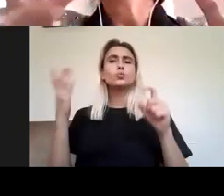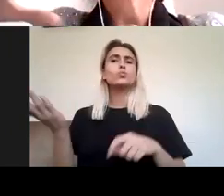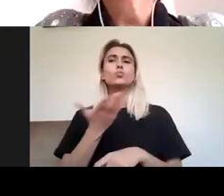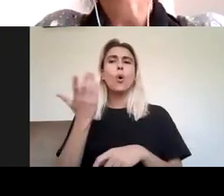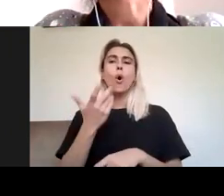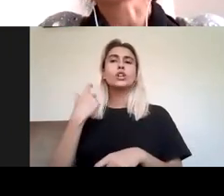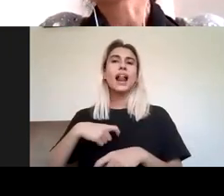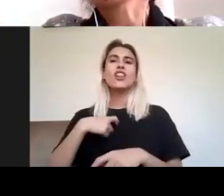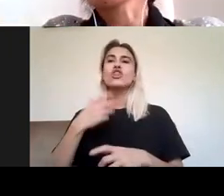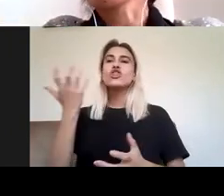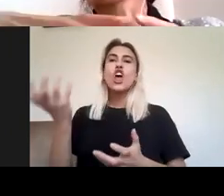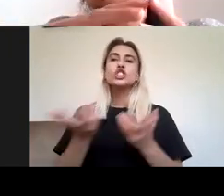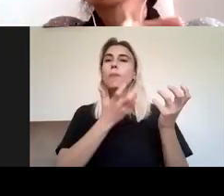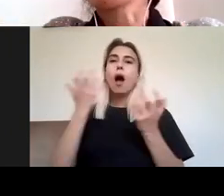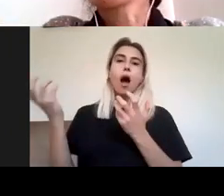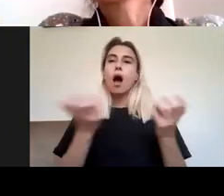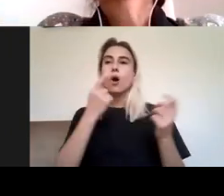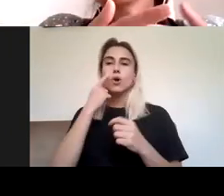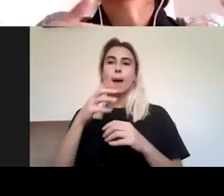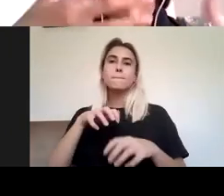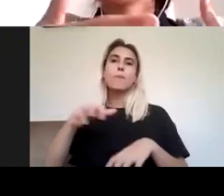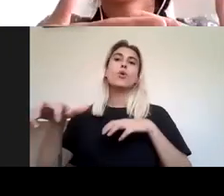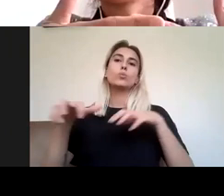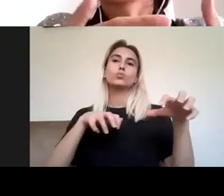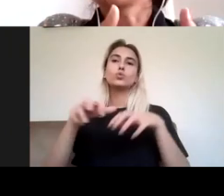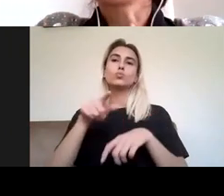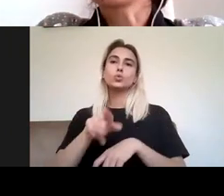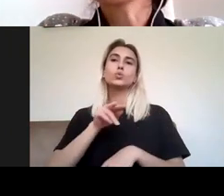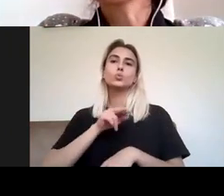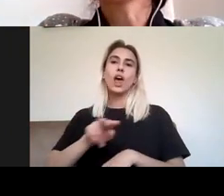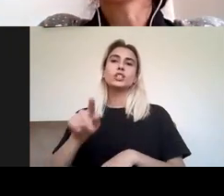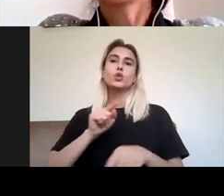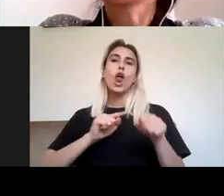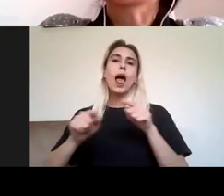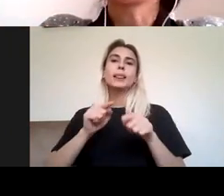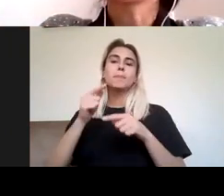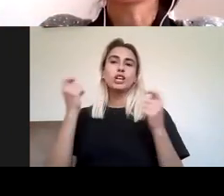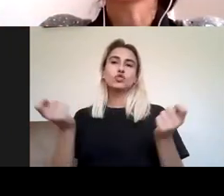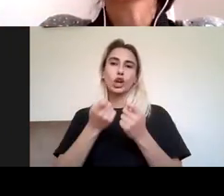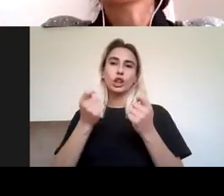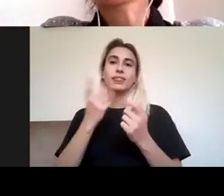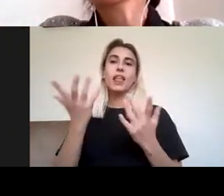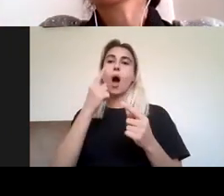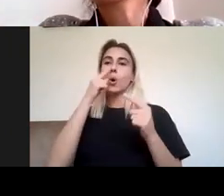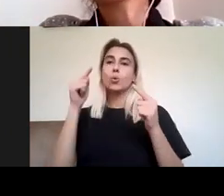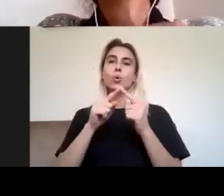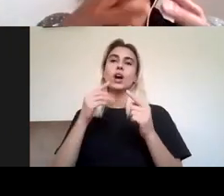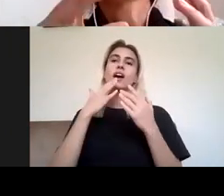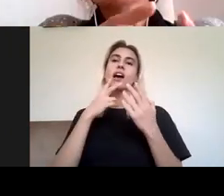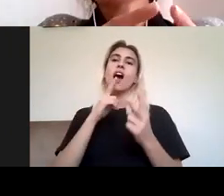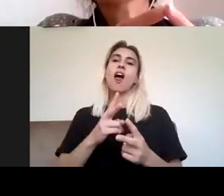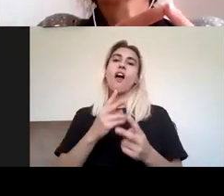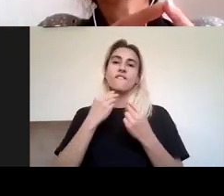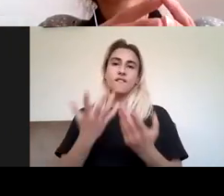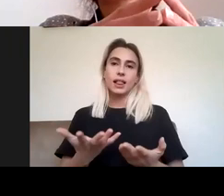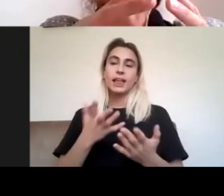taşıma modlarına göre bölünmüş çalışma gruplarıyla süreç yönetilmeye çalışıldı. Böyle daha uygun olduğuna karar verildi. Çünkü